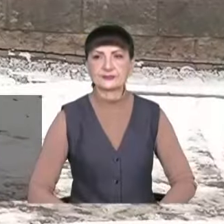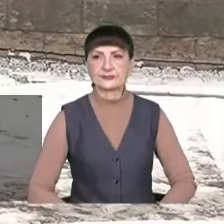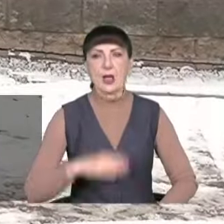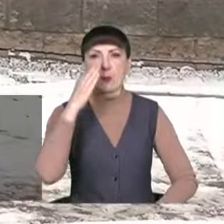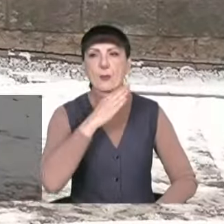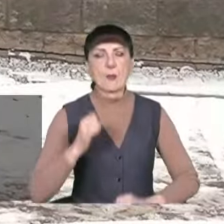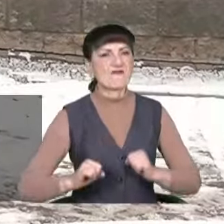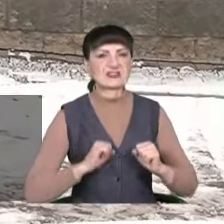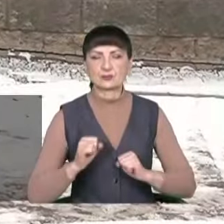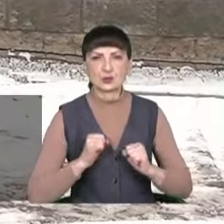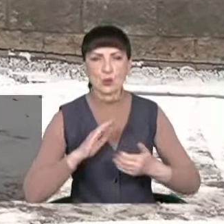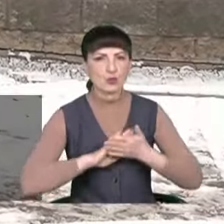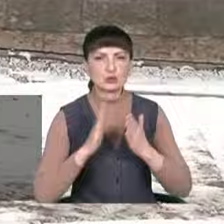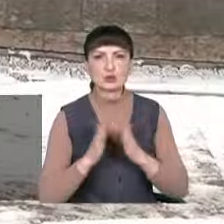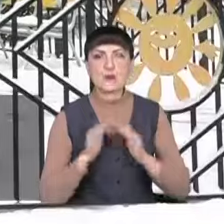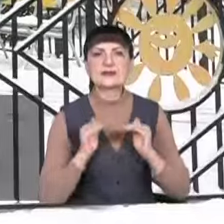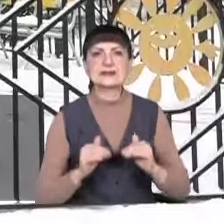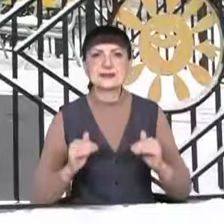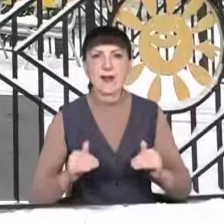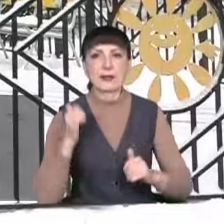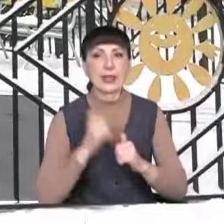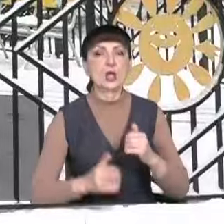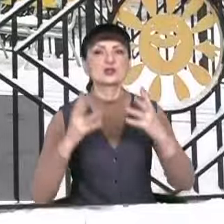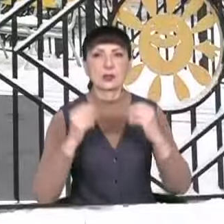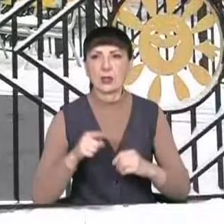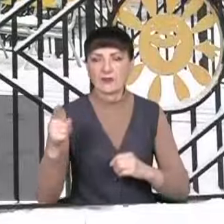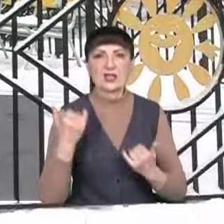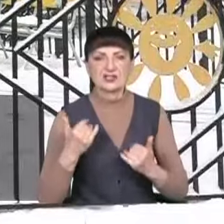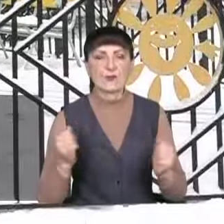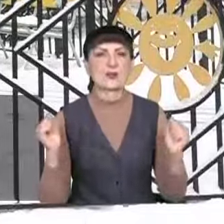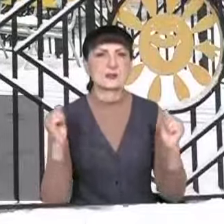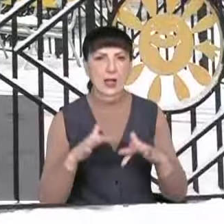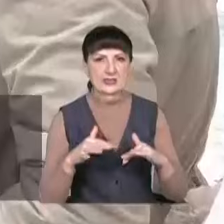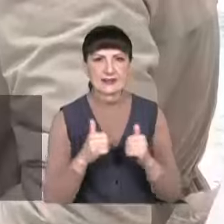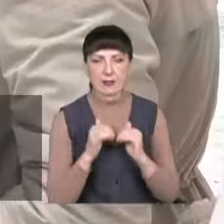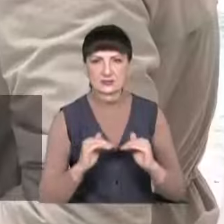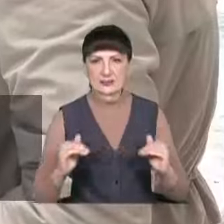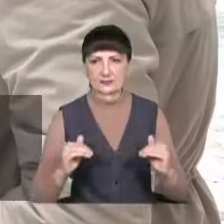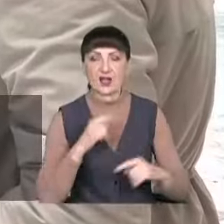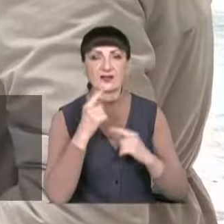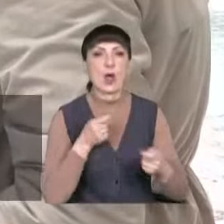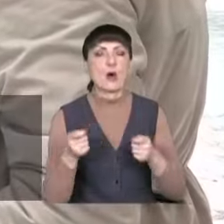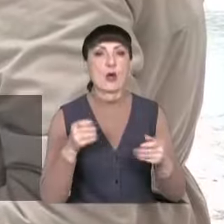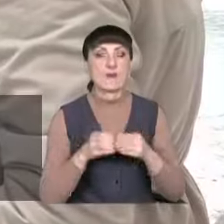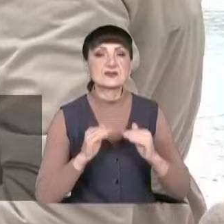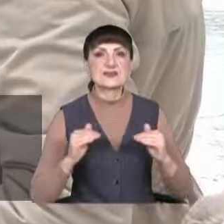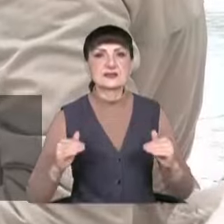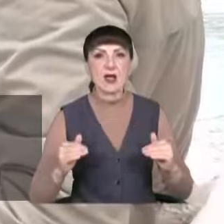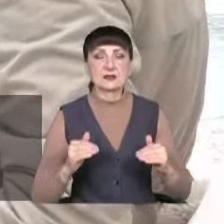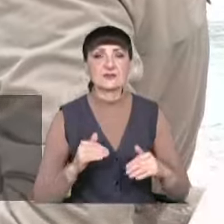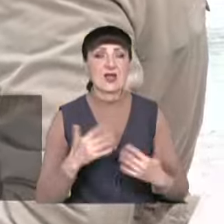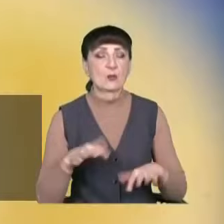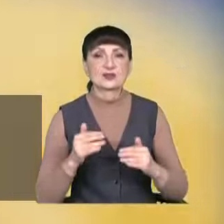Родители, возмущенные условиями, в которых ежедневно пребывают их дети, сегодня собрались у детсада. По их словам, руководство учреждения